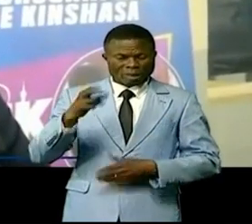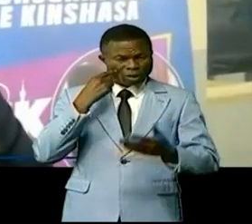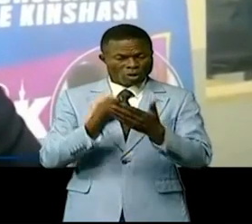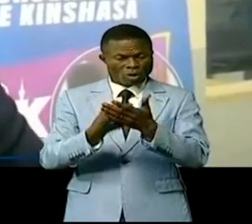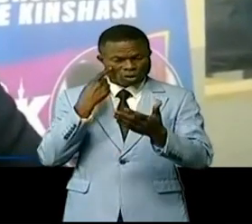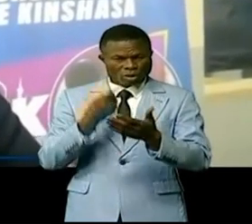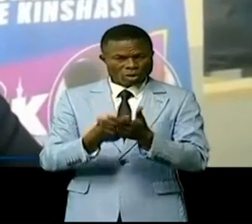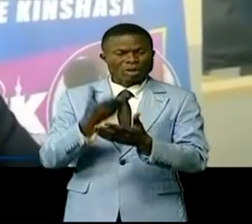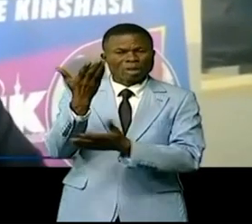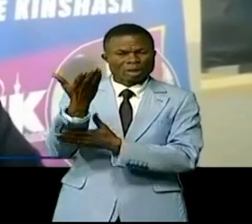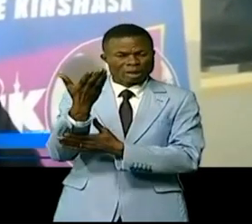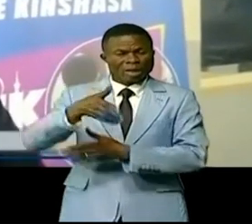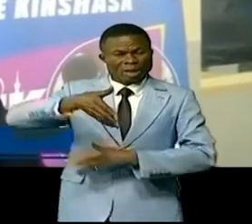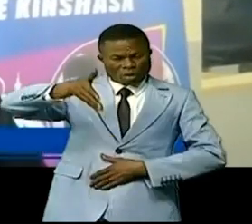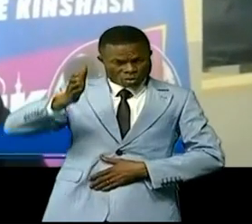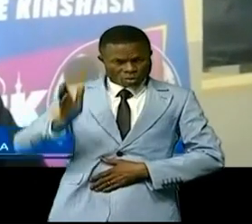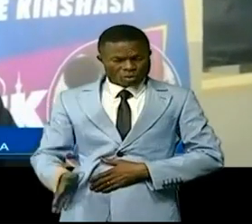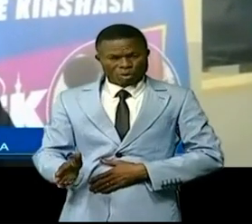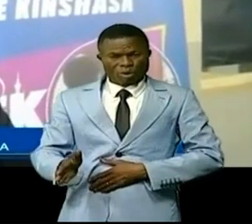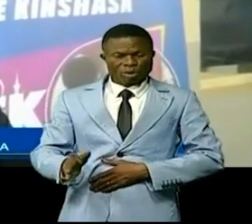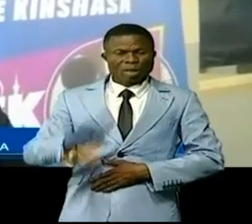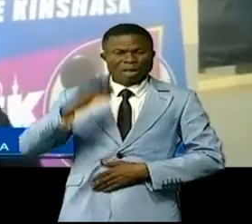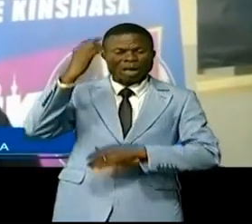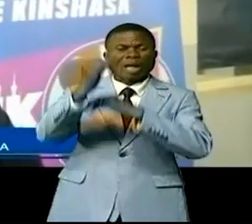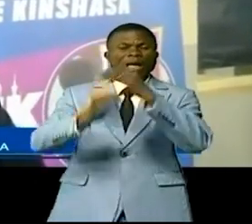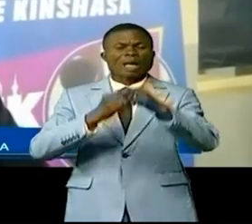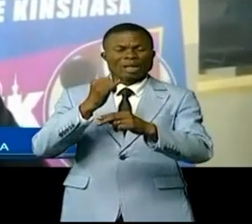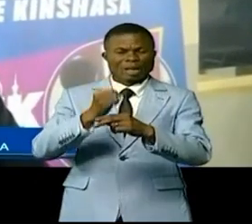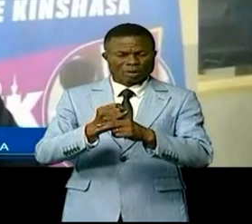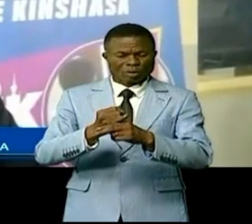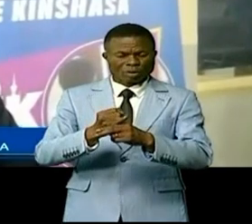fait appel à ces experts internationaux